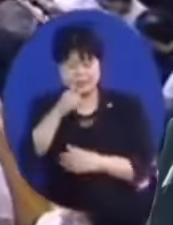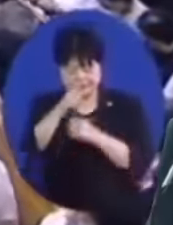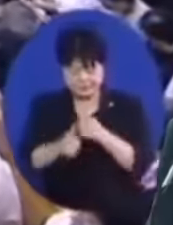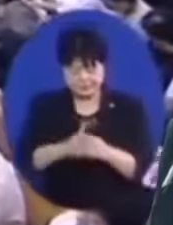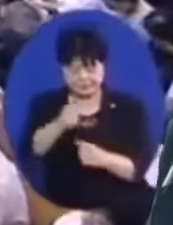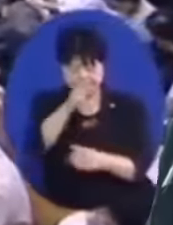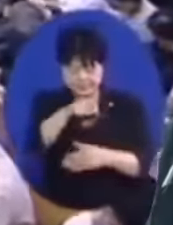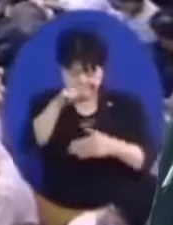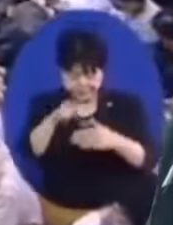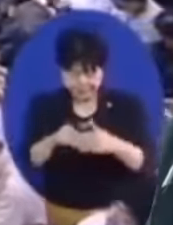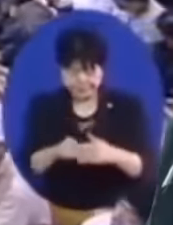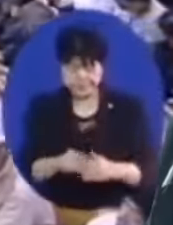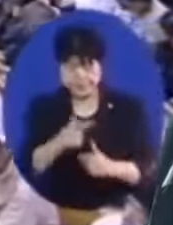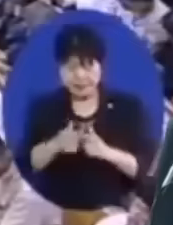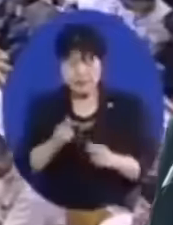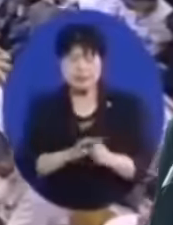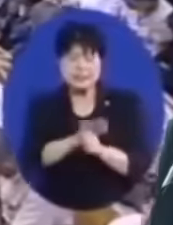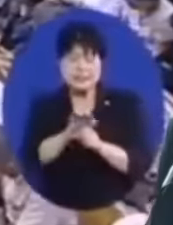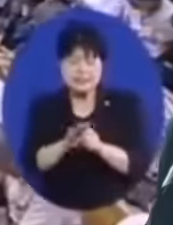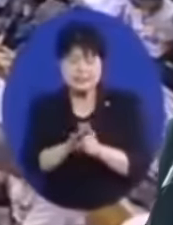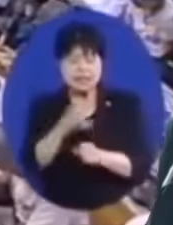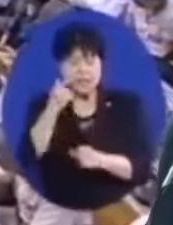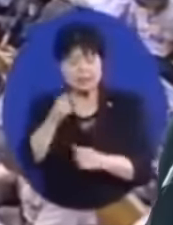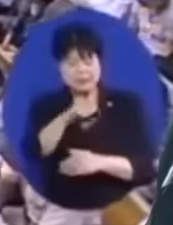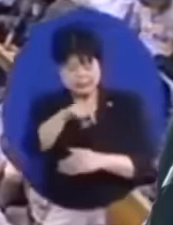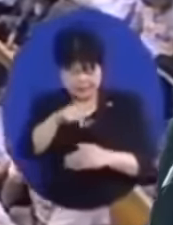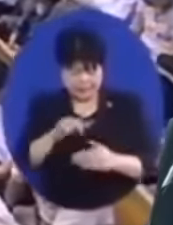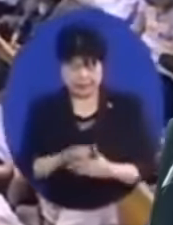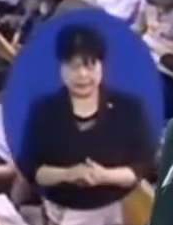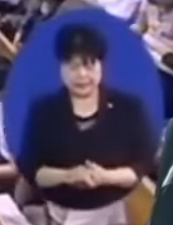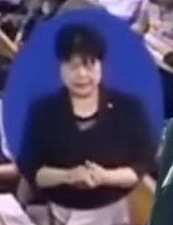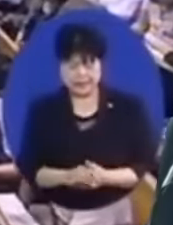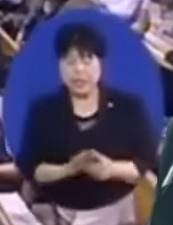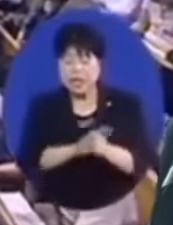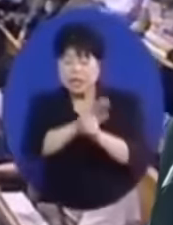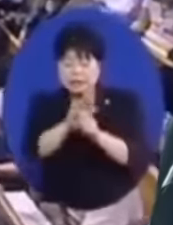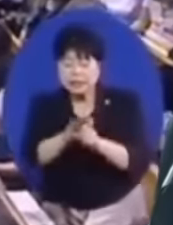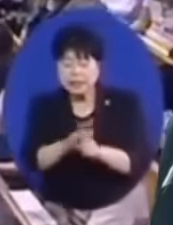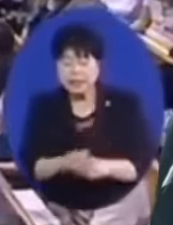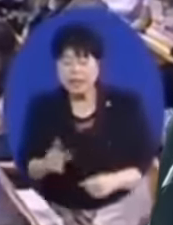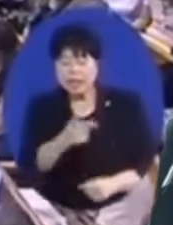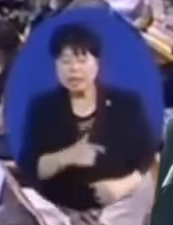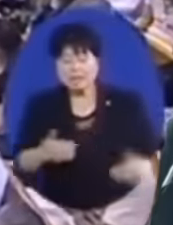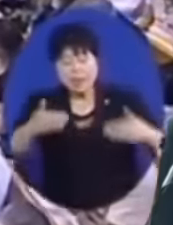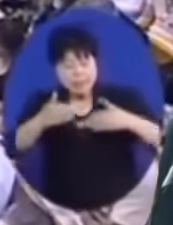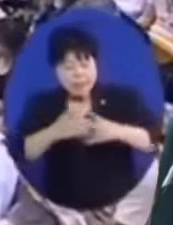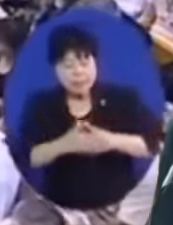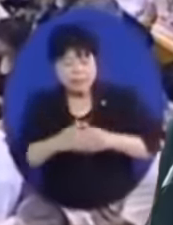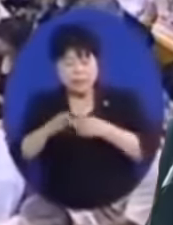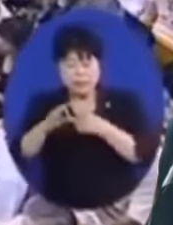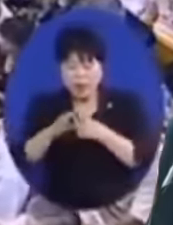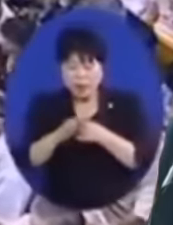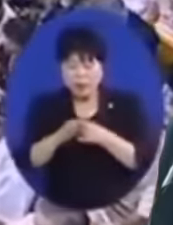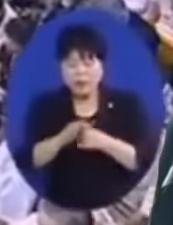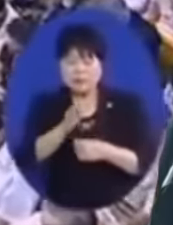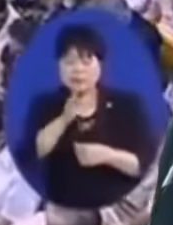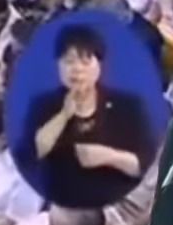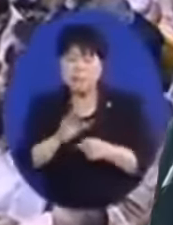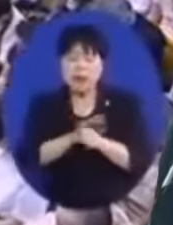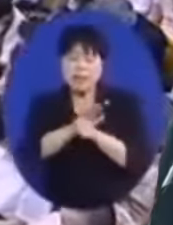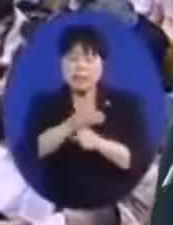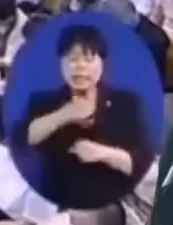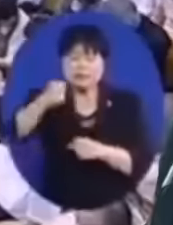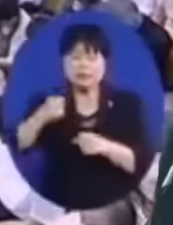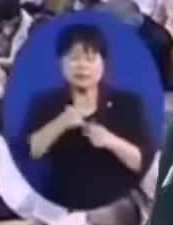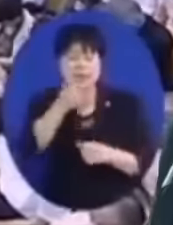하나님 안에 있는 그리스도의 사랑, 그리스도 안에 있는 아버지의 사랑, 이 사랑을 우리가 가슴 속에 받아들이면 우리가 정말로 사랑을